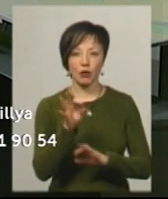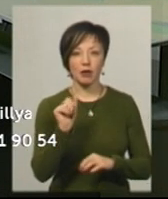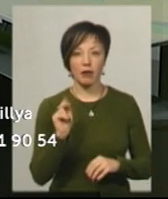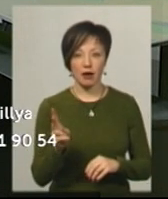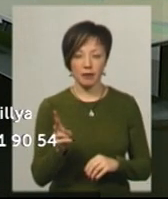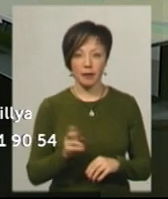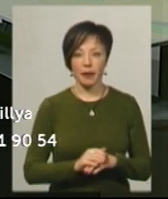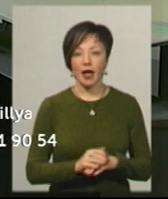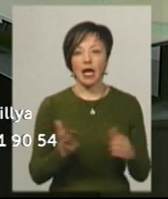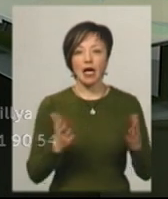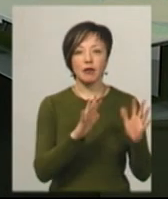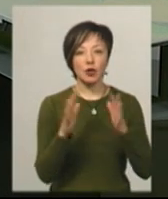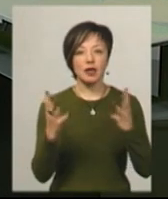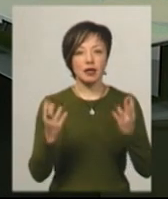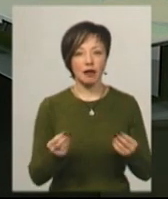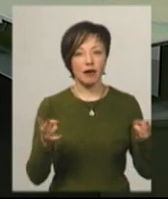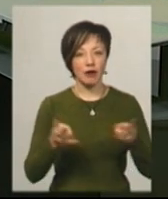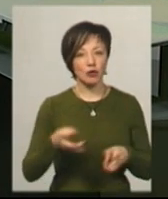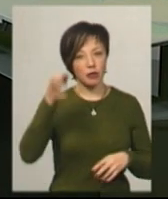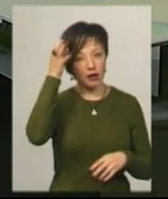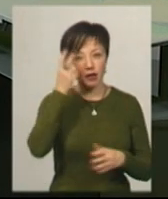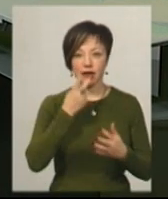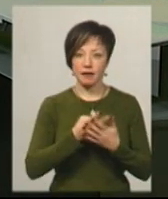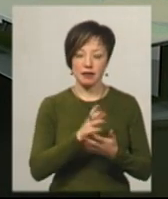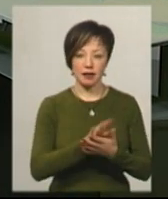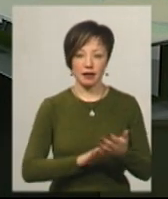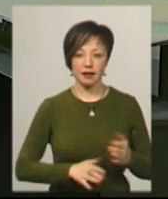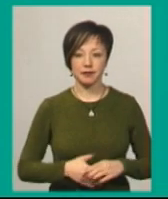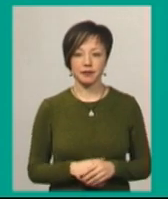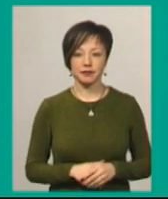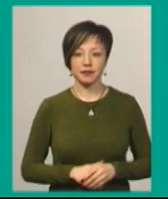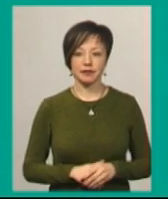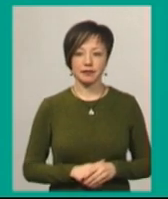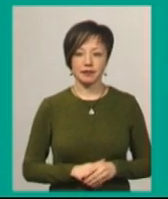Ольга Рибак. Які події дня варто пригадати? Дивіться далі.